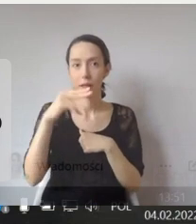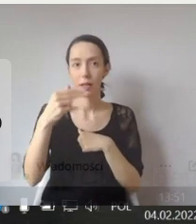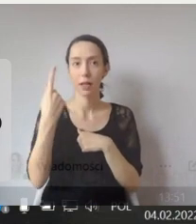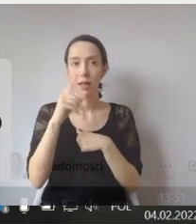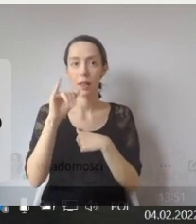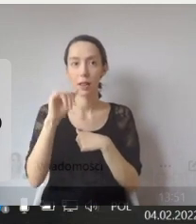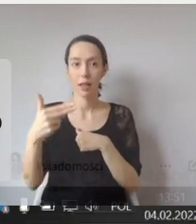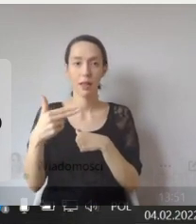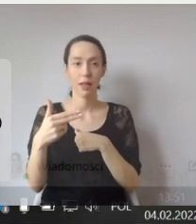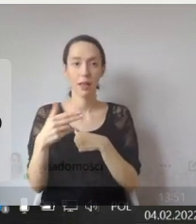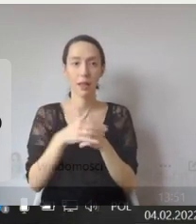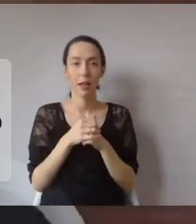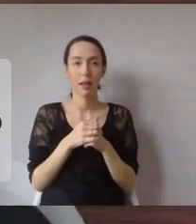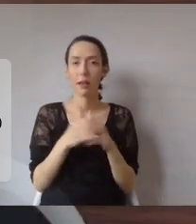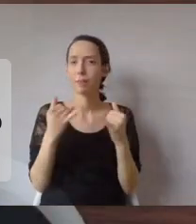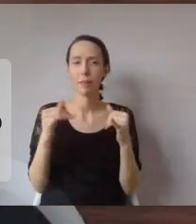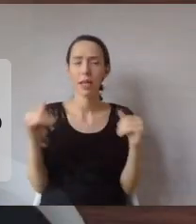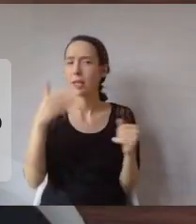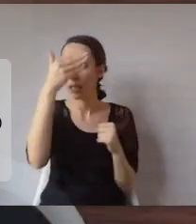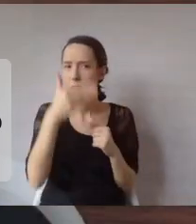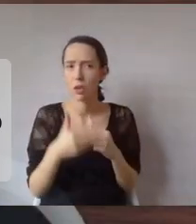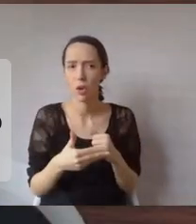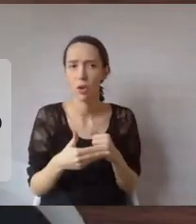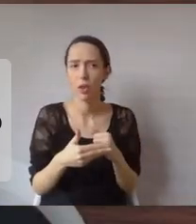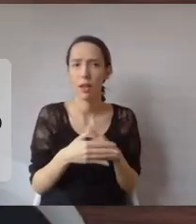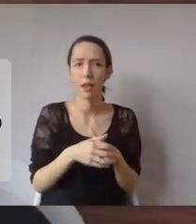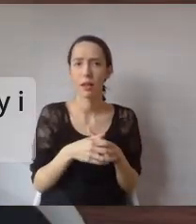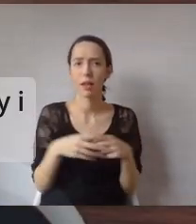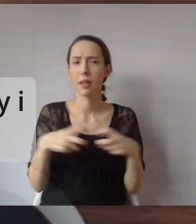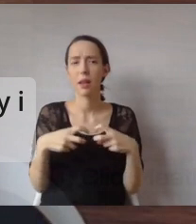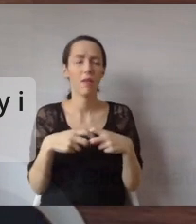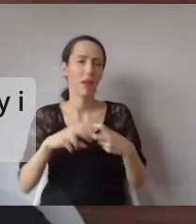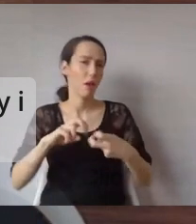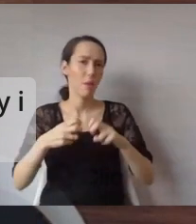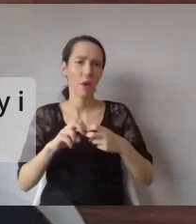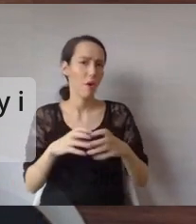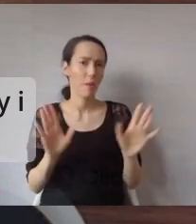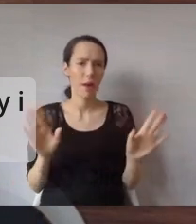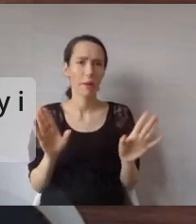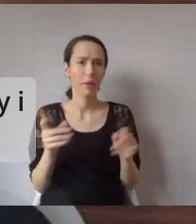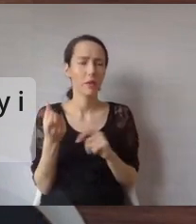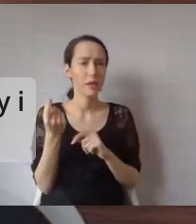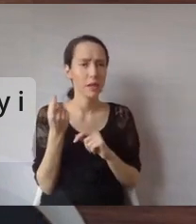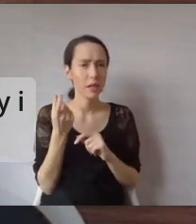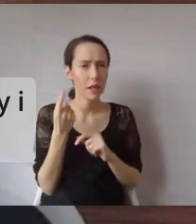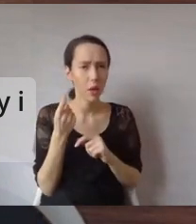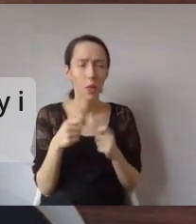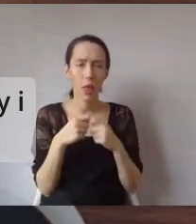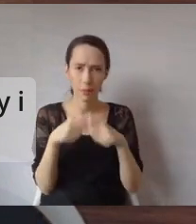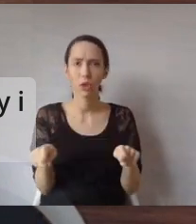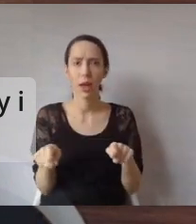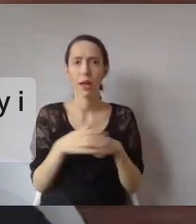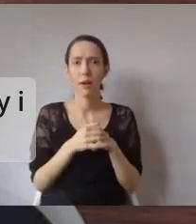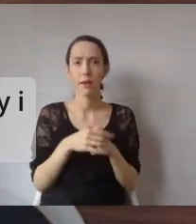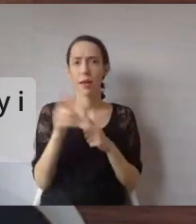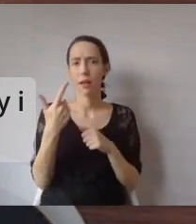tutaj mi się jakby coś nie wszystko pokazuje. Także jakbyśmy mogli zrobić sobie teraz dosłownie